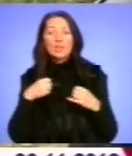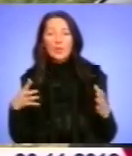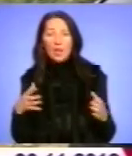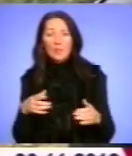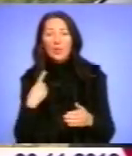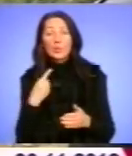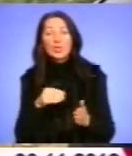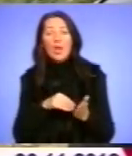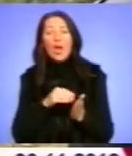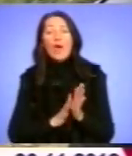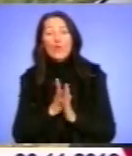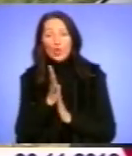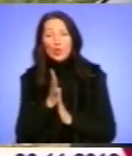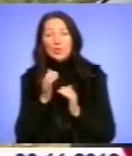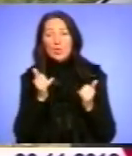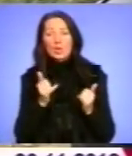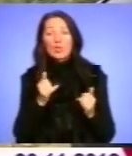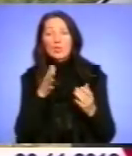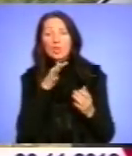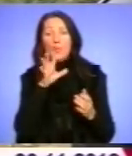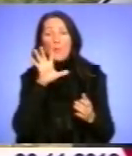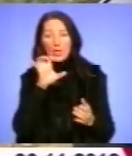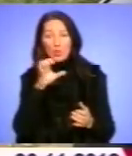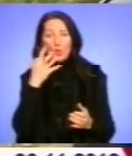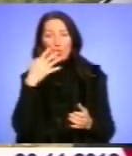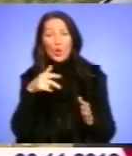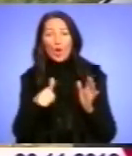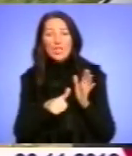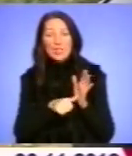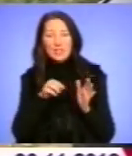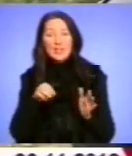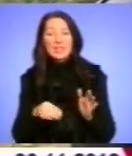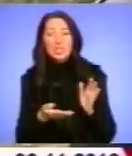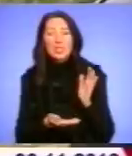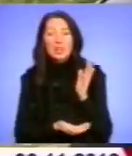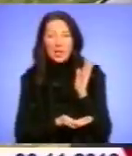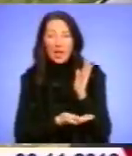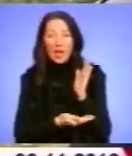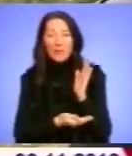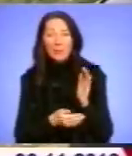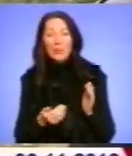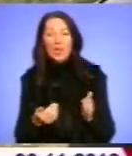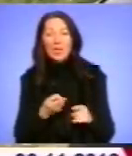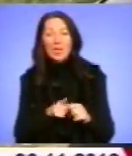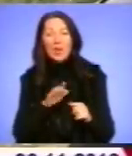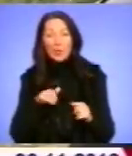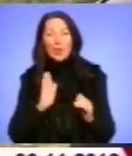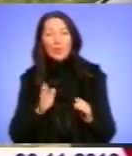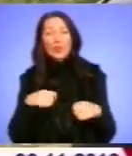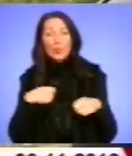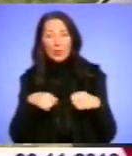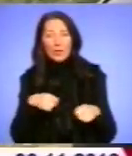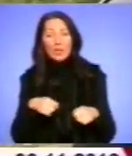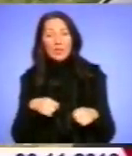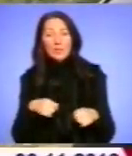час 546 тисяч дерев, новорічних дерев, які з часом будуть реалізовані. Готових до реалізації